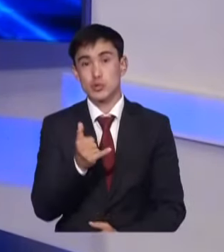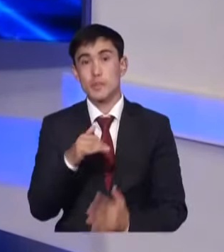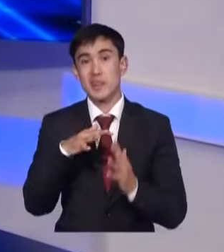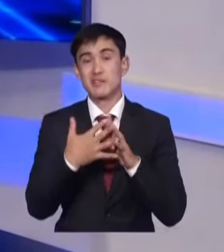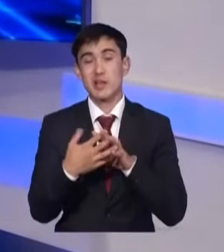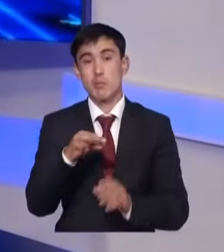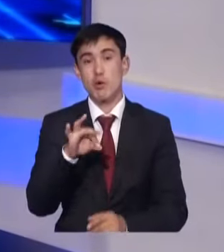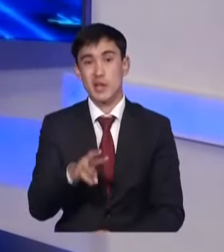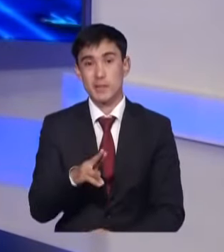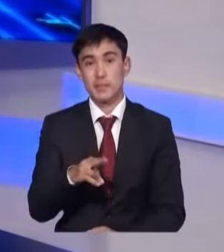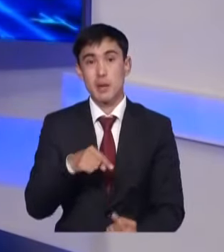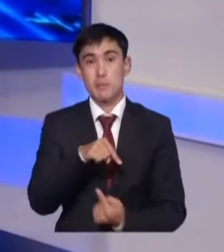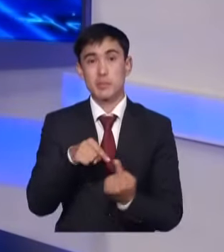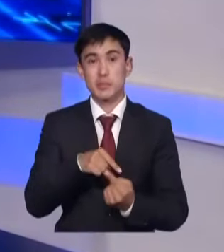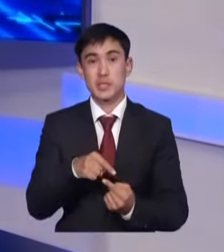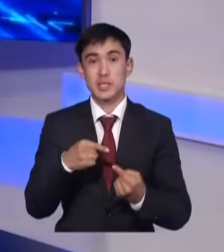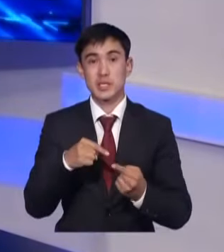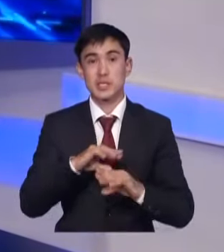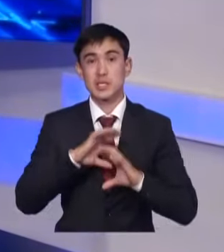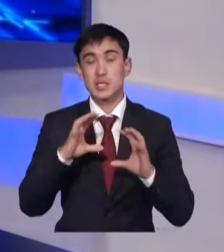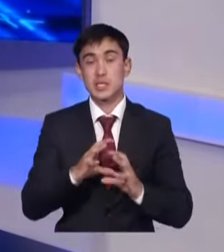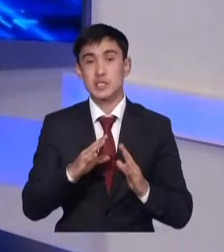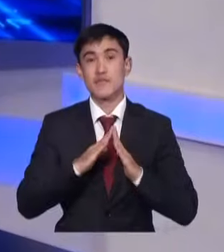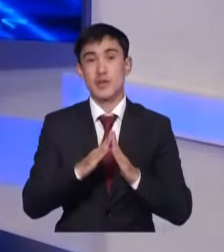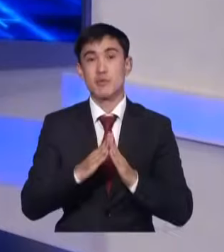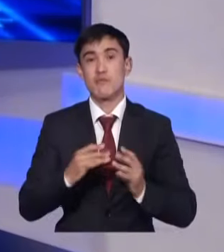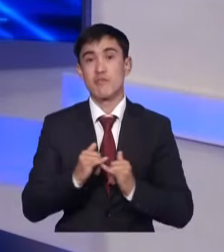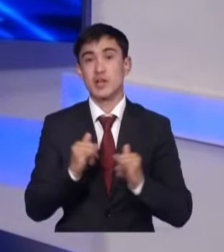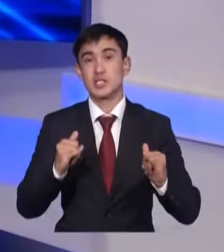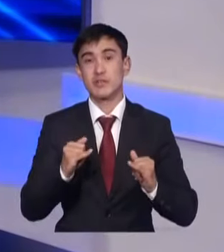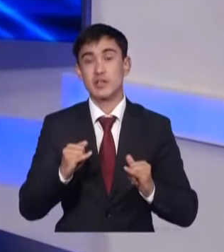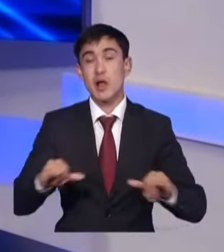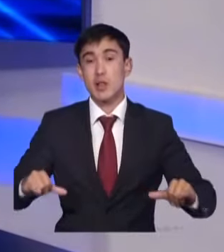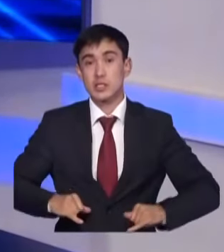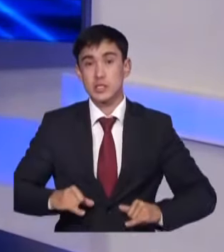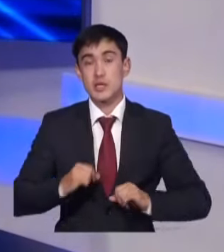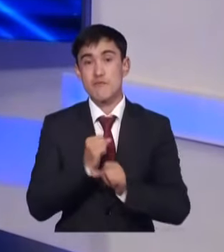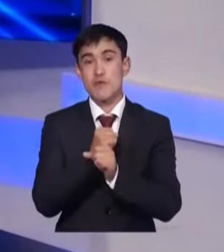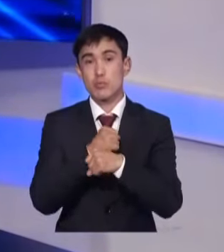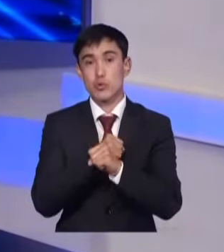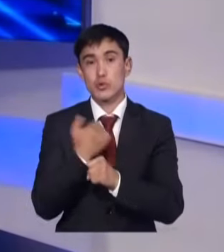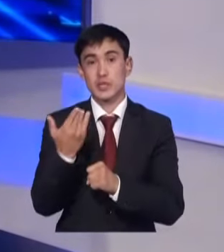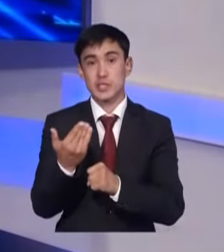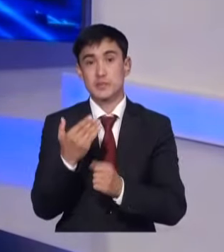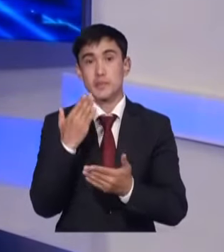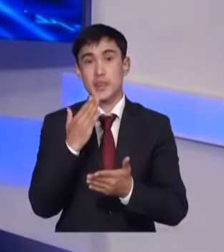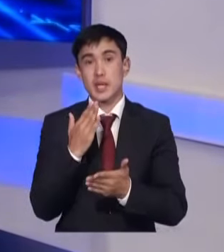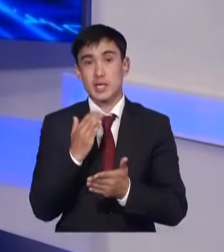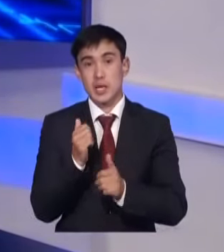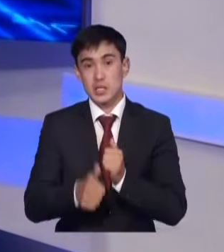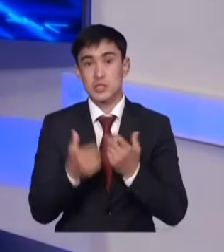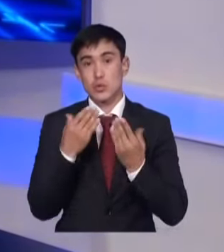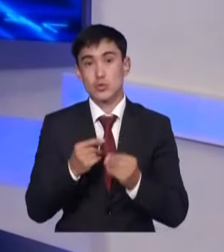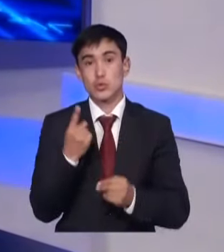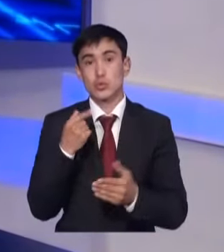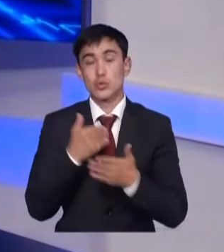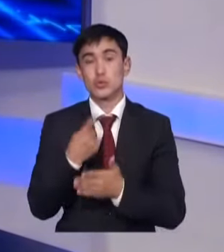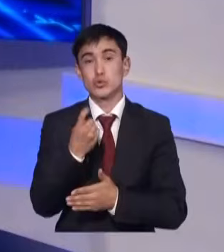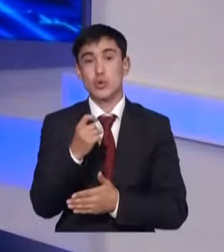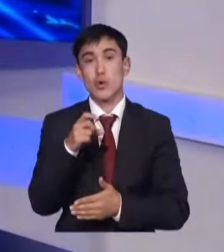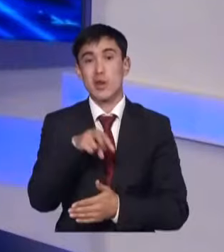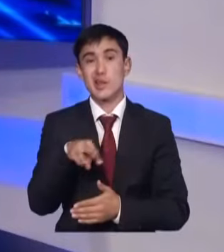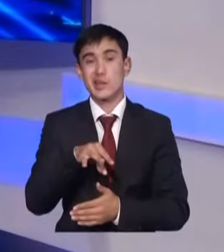селе Муйнах. Предприниматель содержит ферму, где выращивает лошадей и верблюдов. В его небольшом хозяйстве ежедневно производится до 100 литров